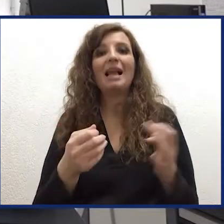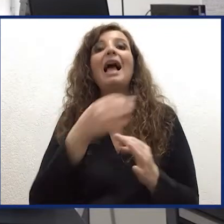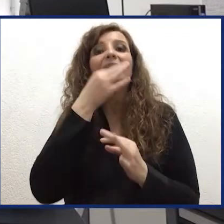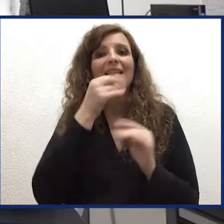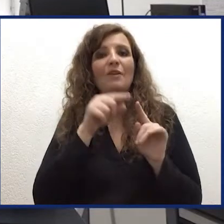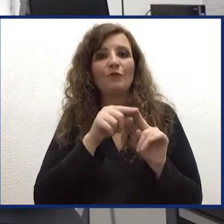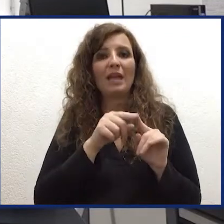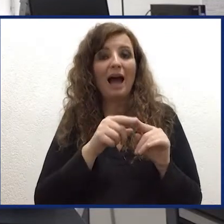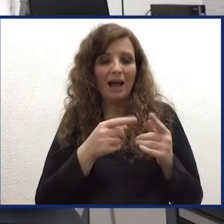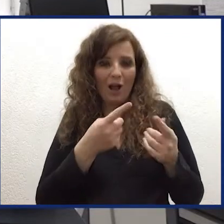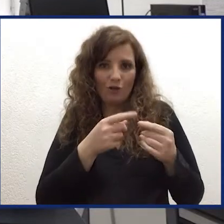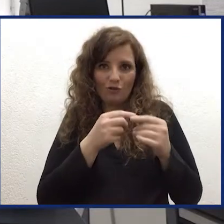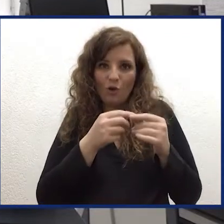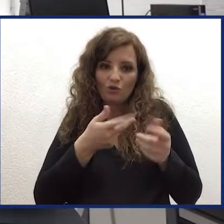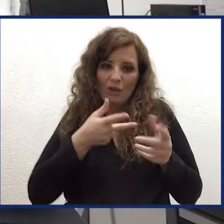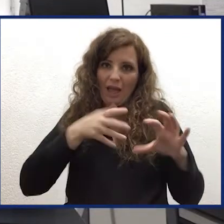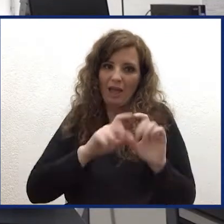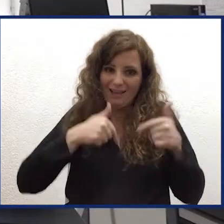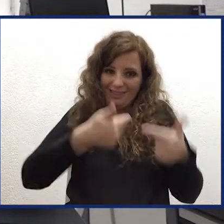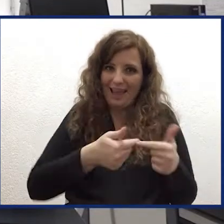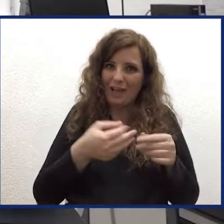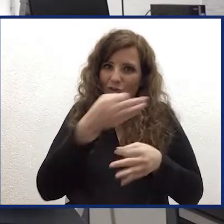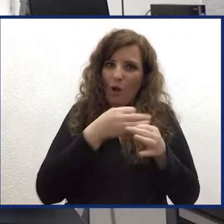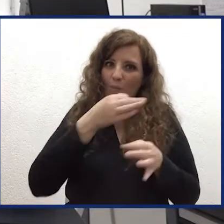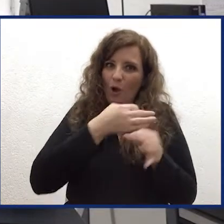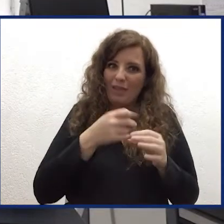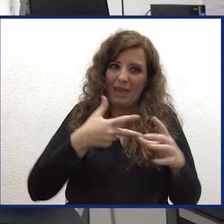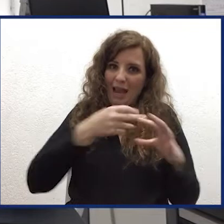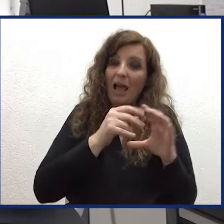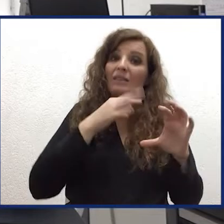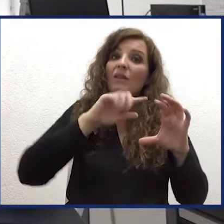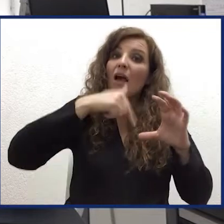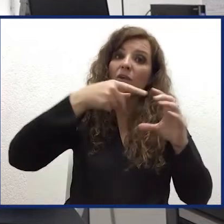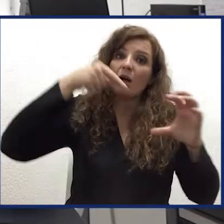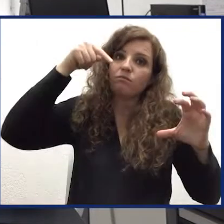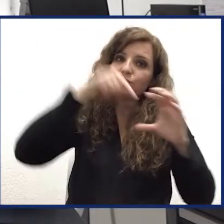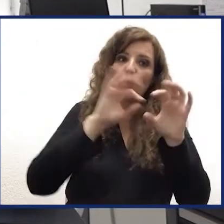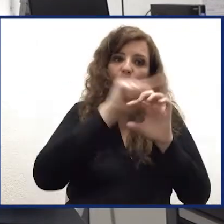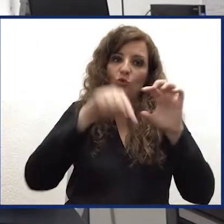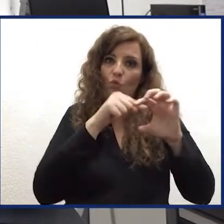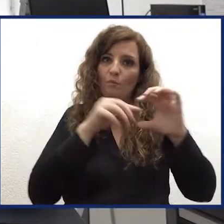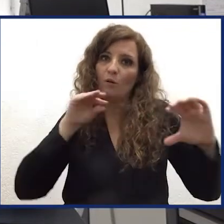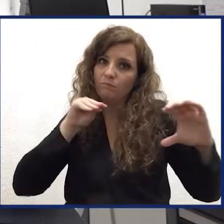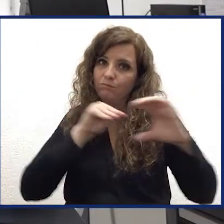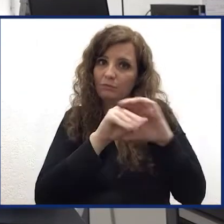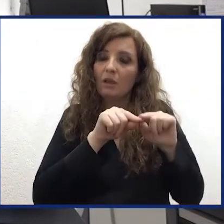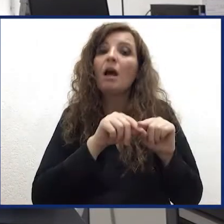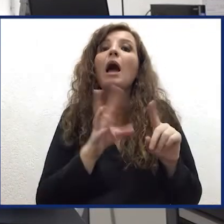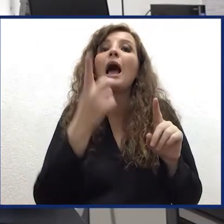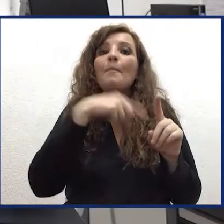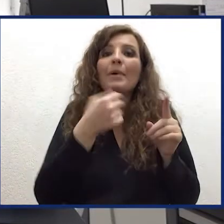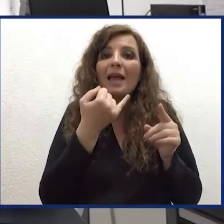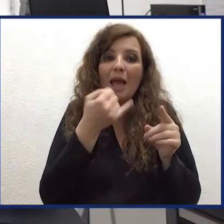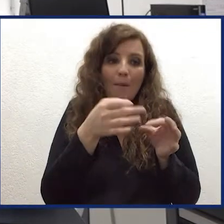Quindi, alimentando con una pompa la soluzione proteica e facendola passare attraverso una membrana tubolare, poiché la dimensione